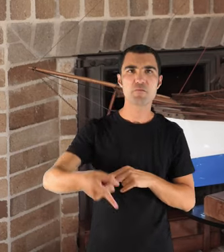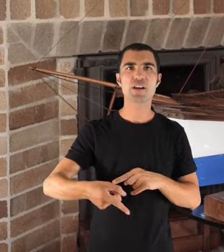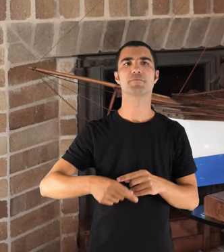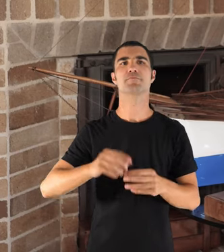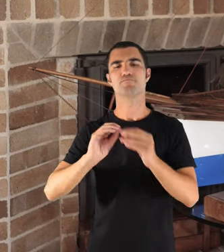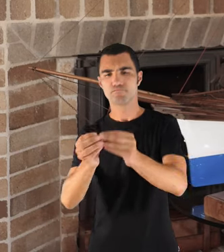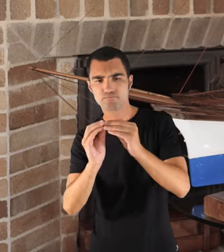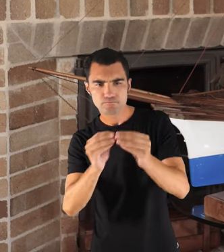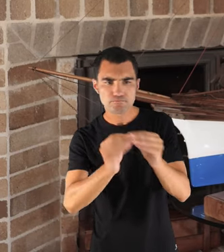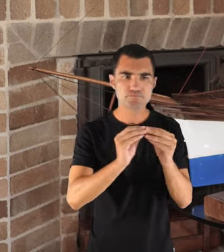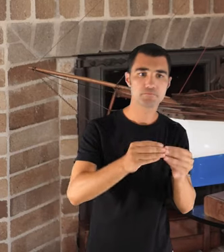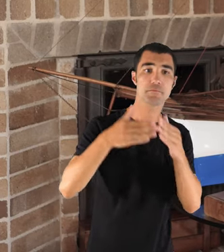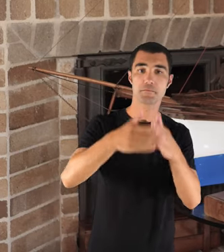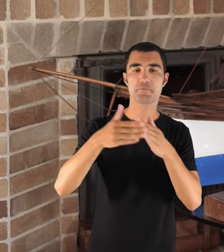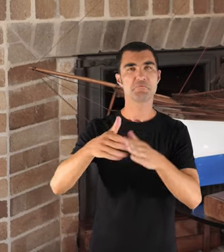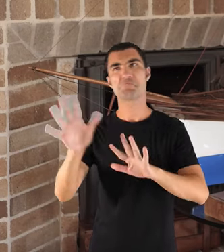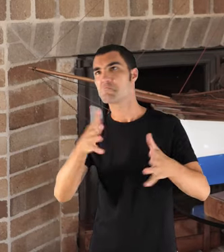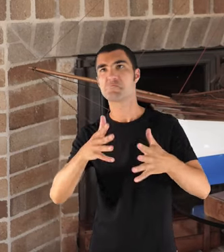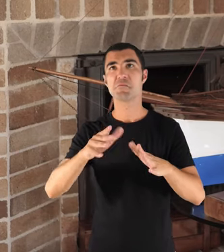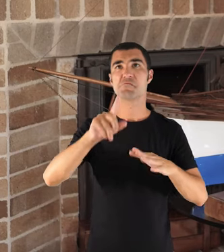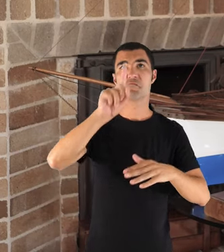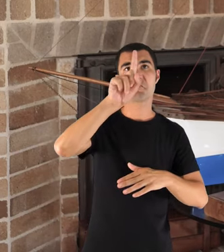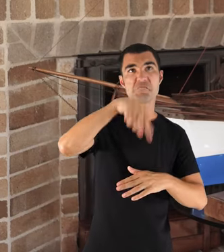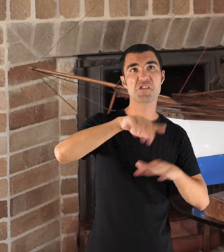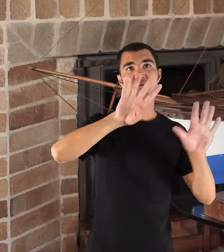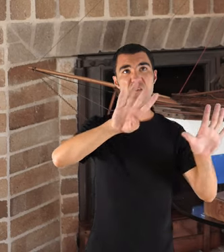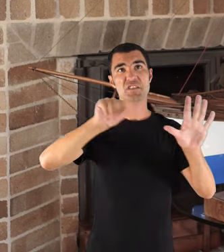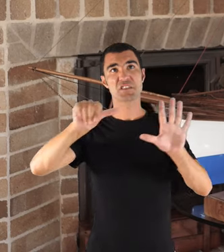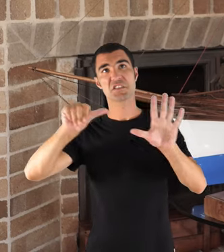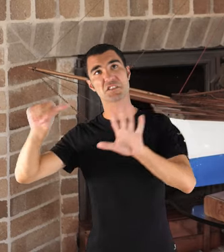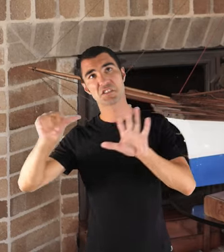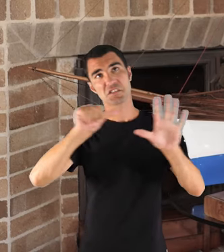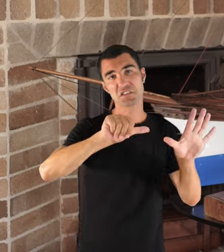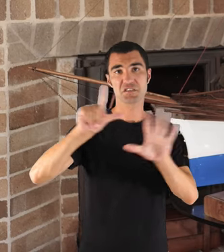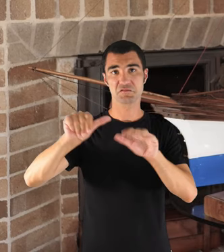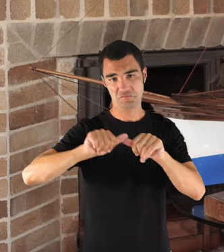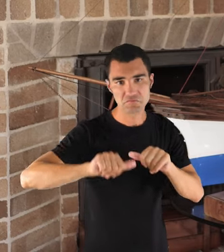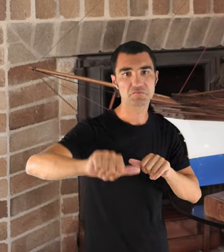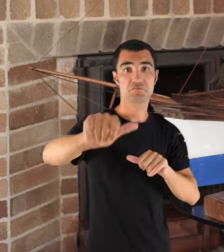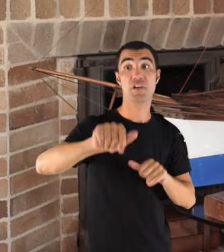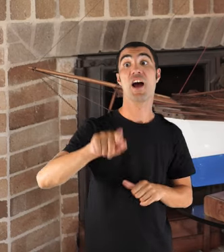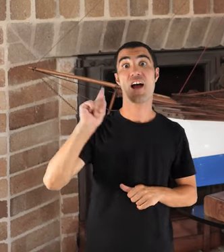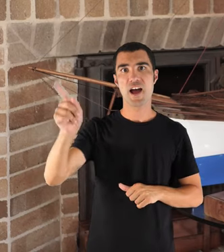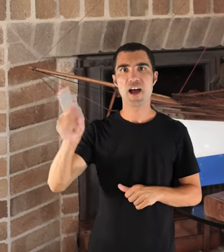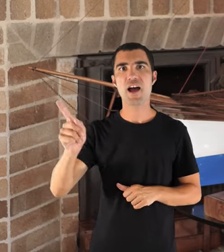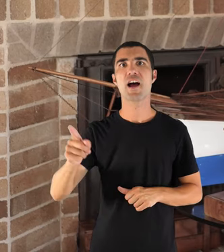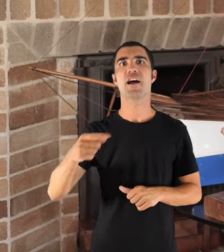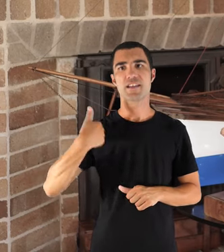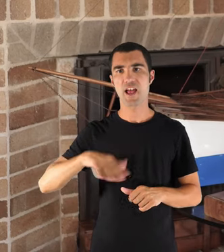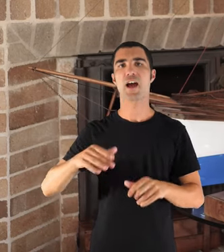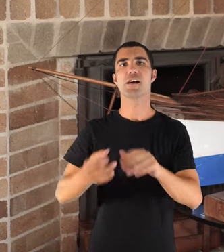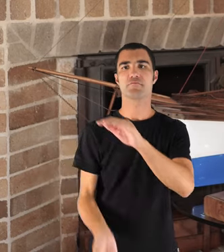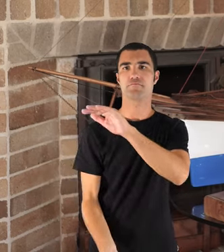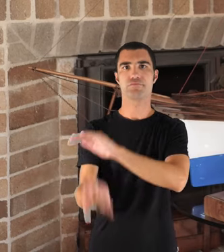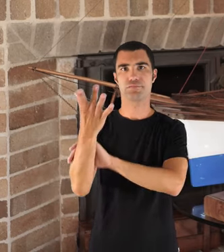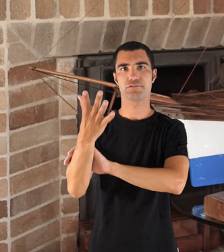66-67, ell ja s'havia format una societat de barques i ja no anava en